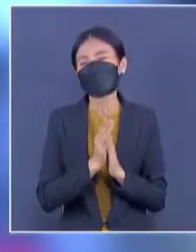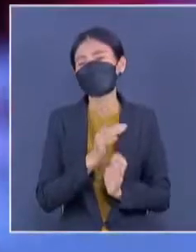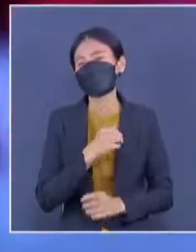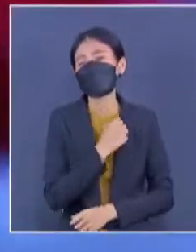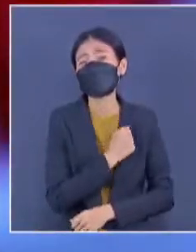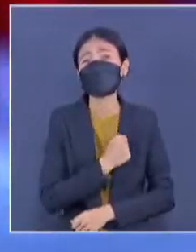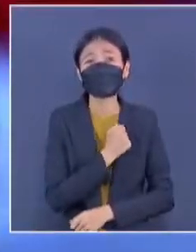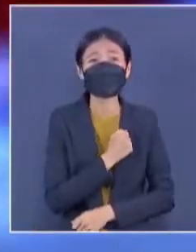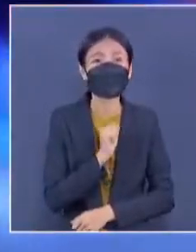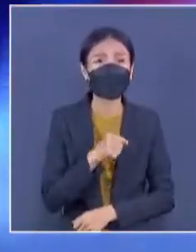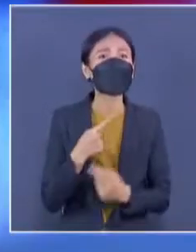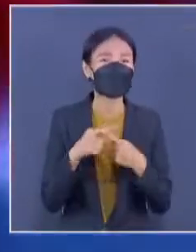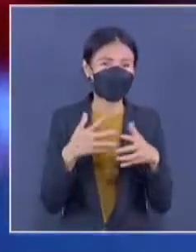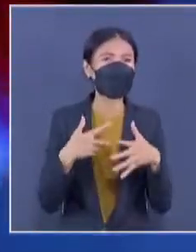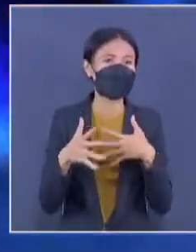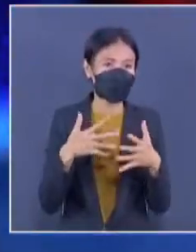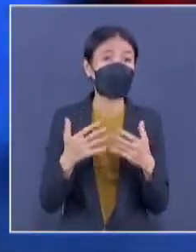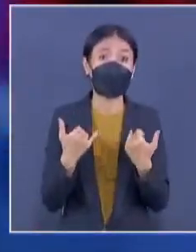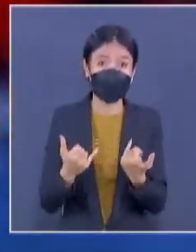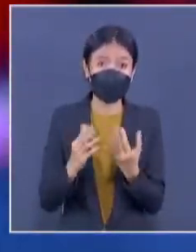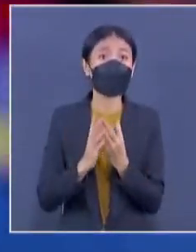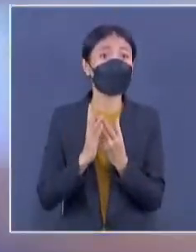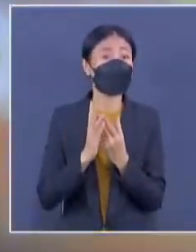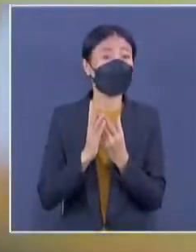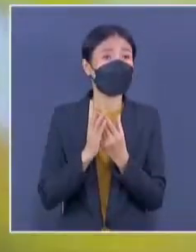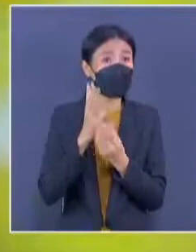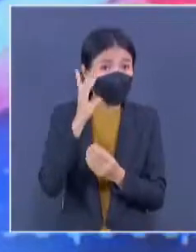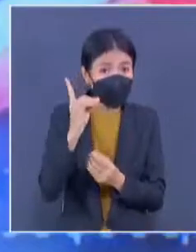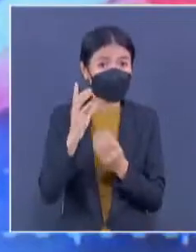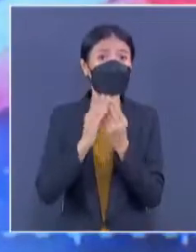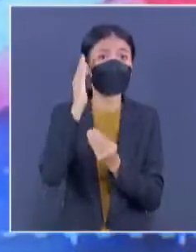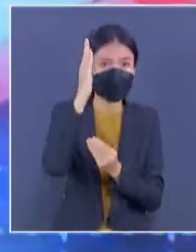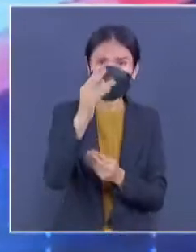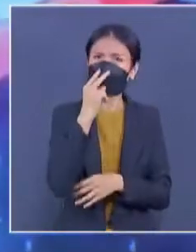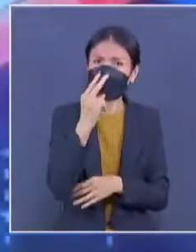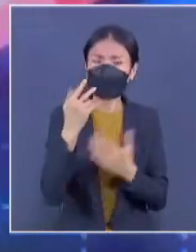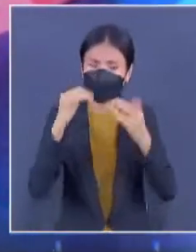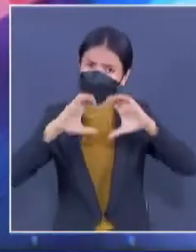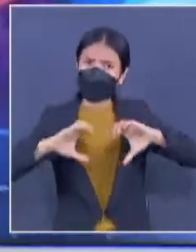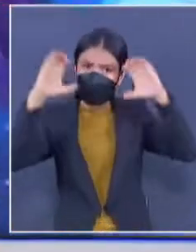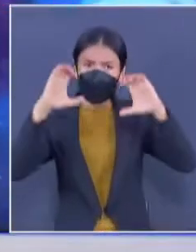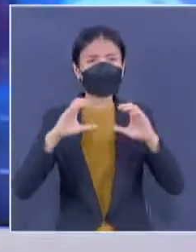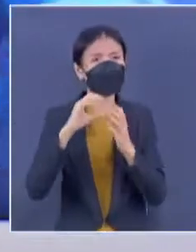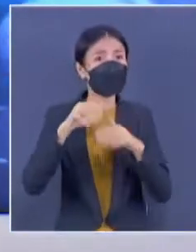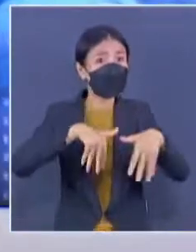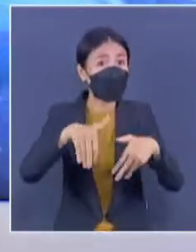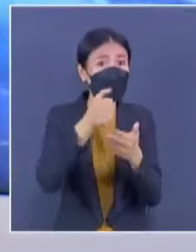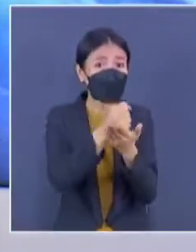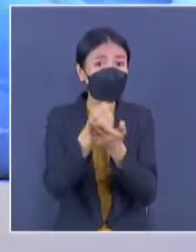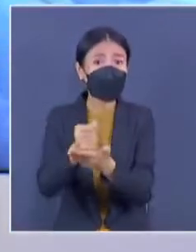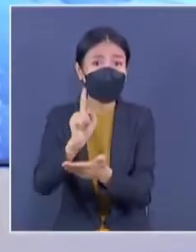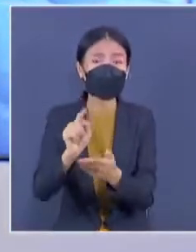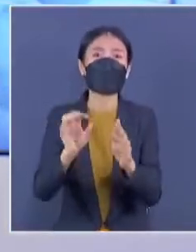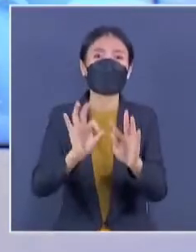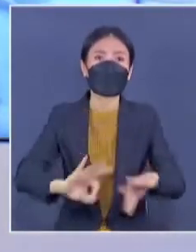่พรุ่งนี้แล้วก็สัปดาห์หน้ามาลุ้นมาตรการล็อตใหญ่ในการช่วยเหลือประชาชนของรัฐบาลกันดีกว่านะคะโดยเฉพาะผู้ถือบัตร